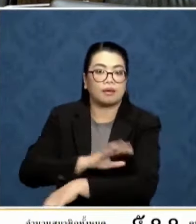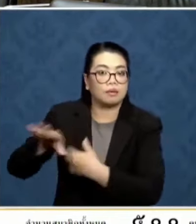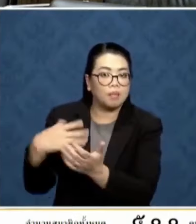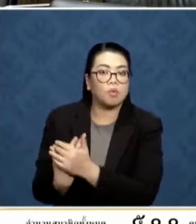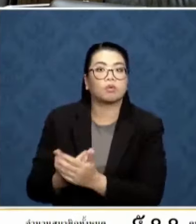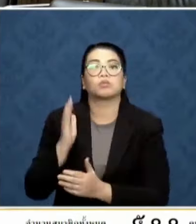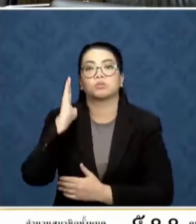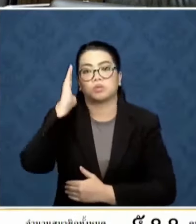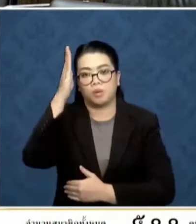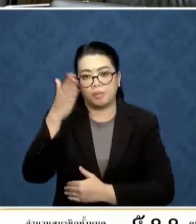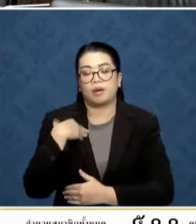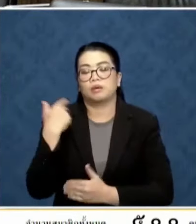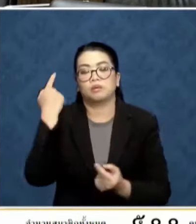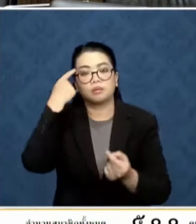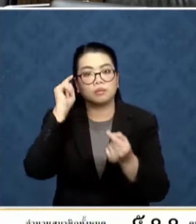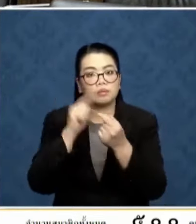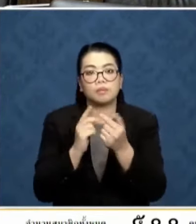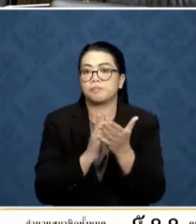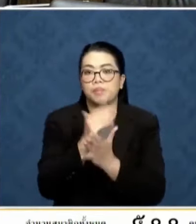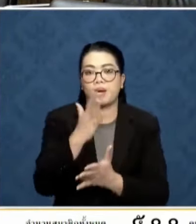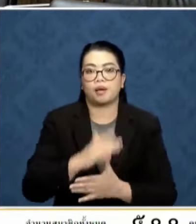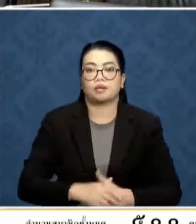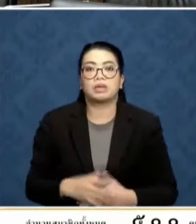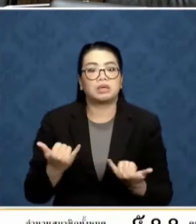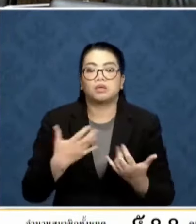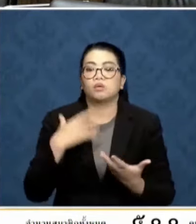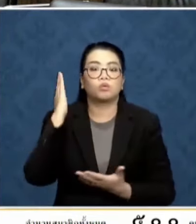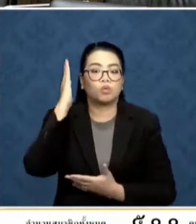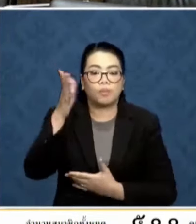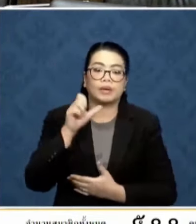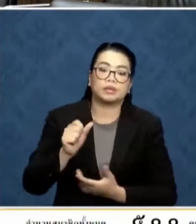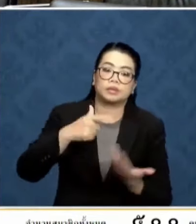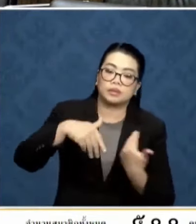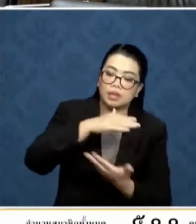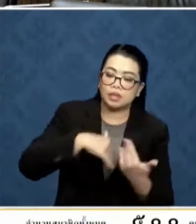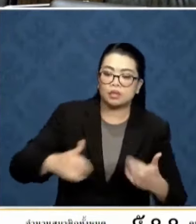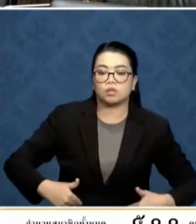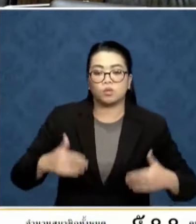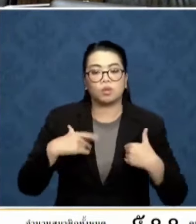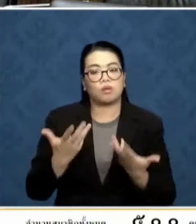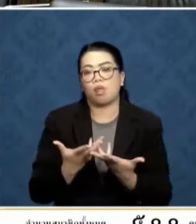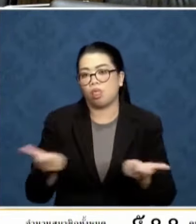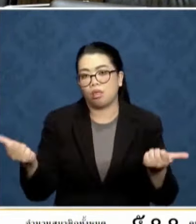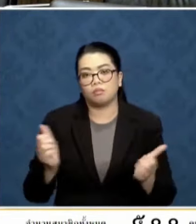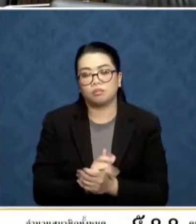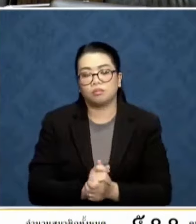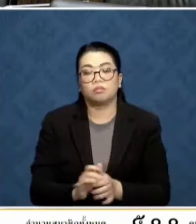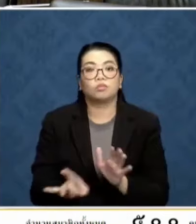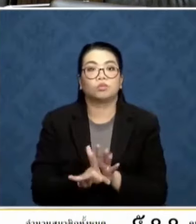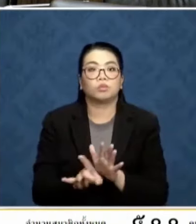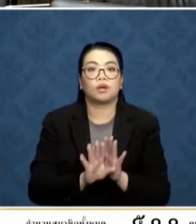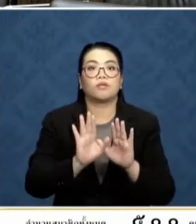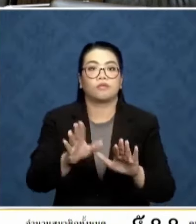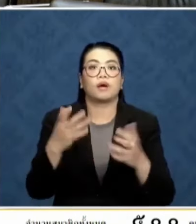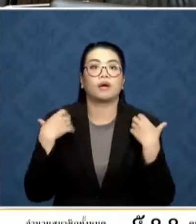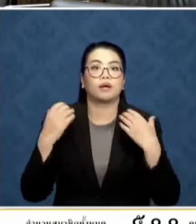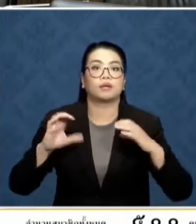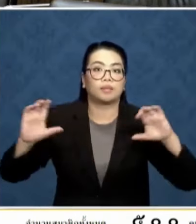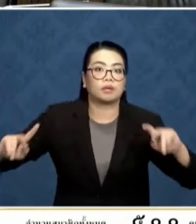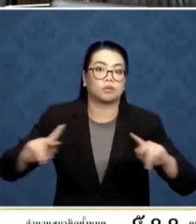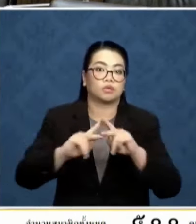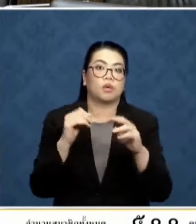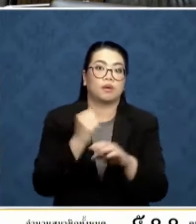รัฐมนตรีก็ไม่สามารถบรรลุผลได้เลยครับอย่างงี้เจ๊งครับเจ๊งทั้งเศรษฐกิจและคุณภาพชีวิตครับสุดท้ายครับอยากฝากถึงรัฐบาลและกระทรวงแรง